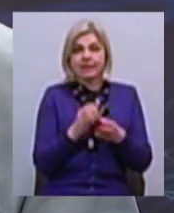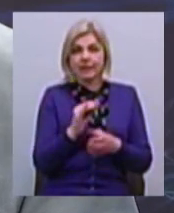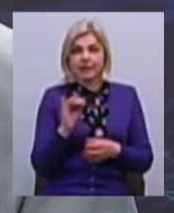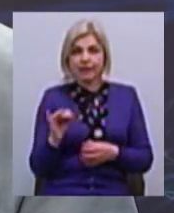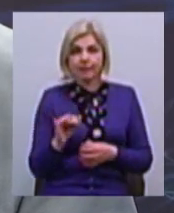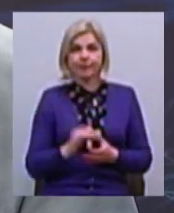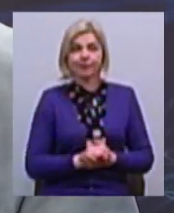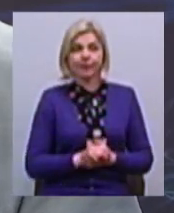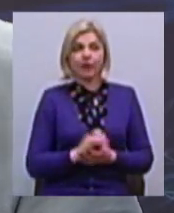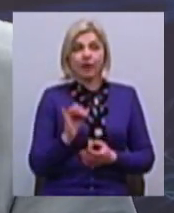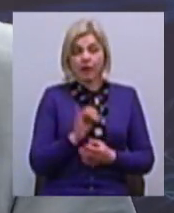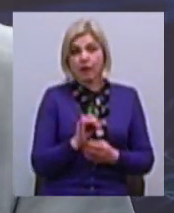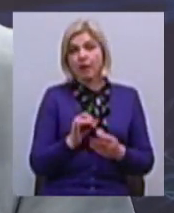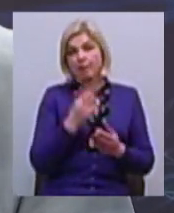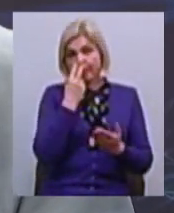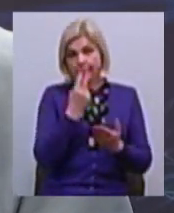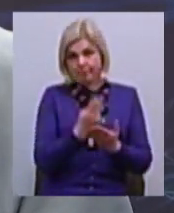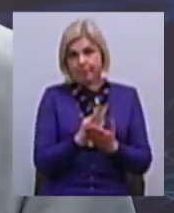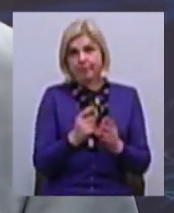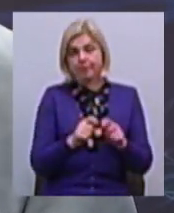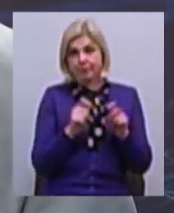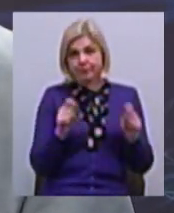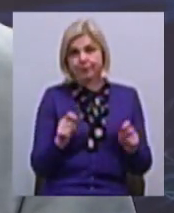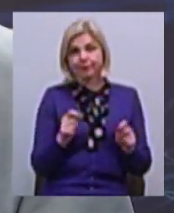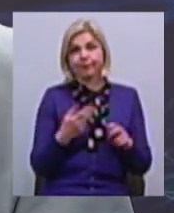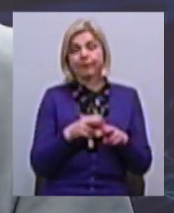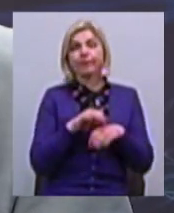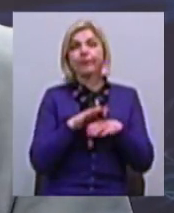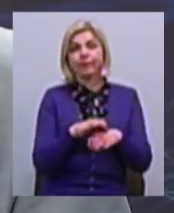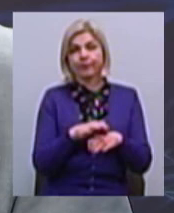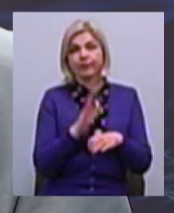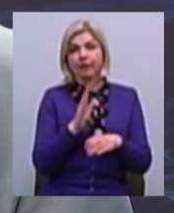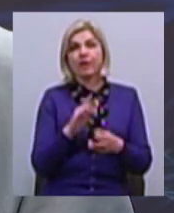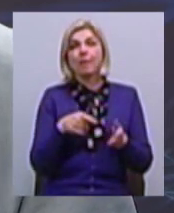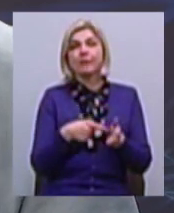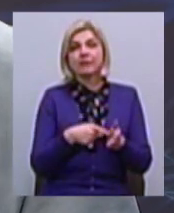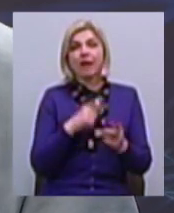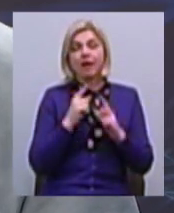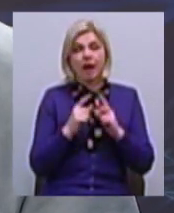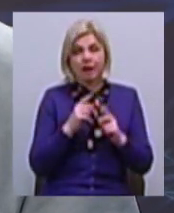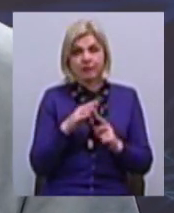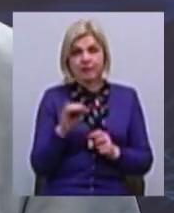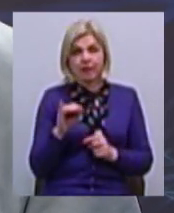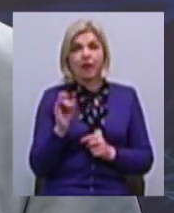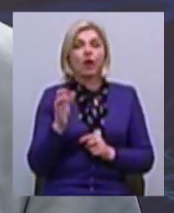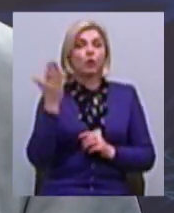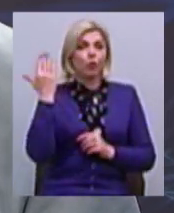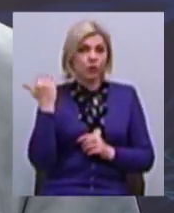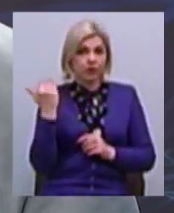І презентували. Презентація відбувалася в міській раді, і тоді у